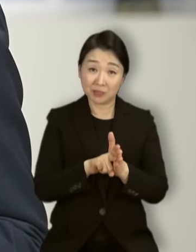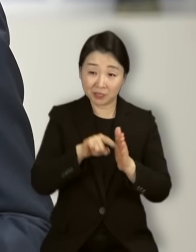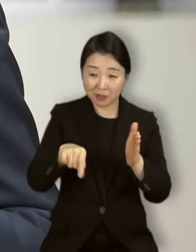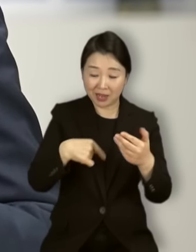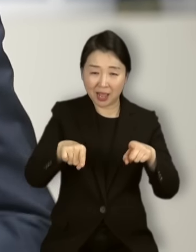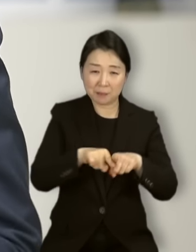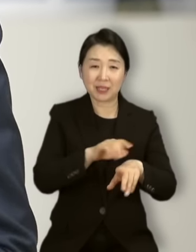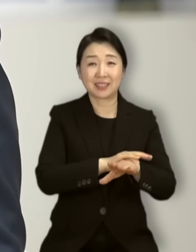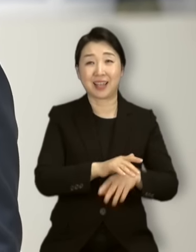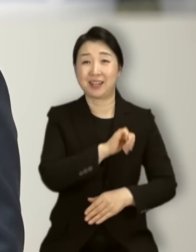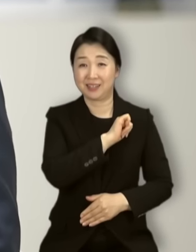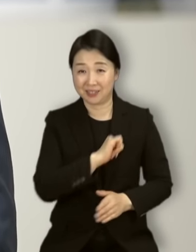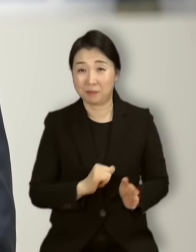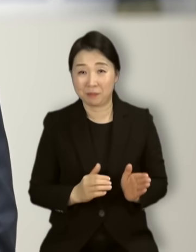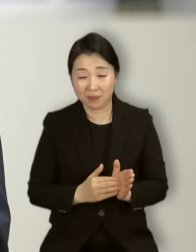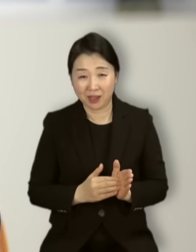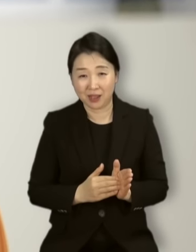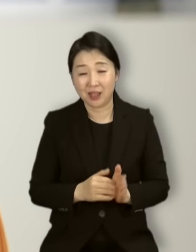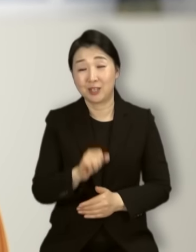신앙 안에서 함께